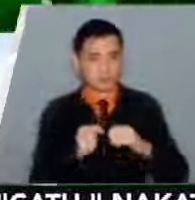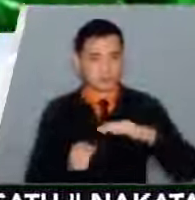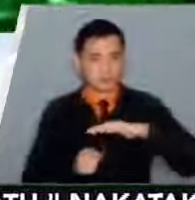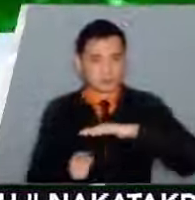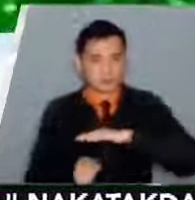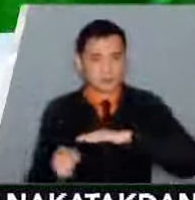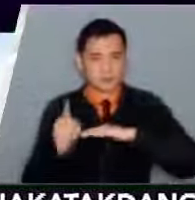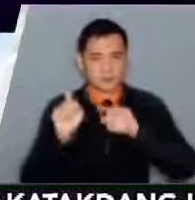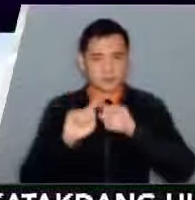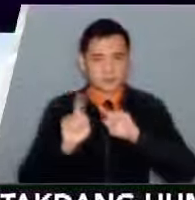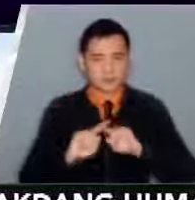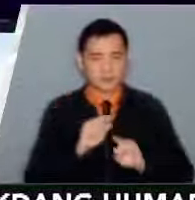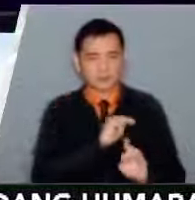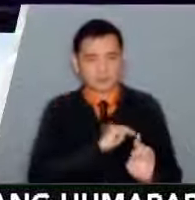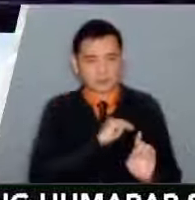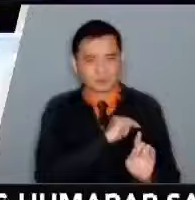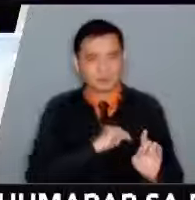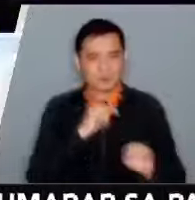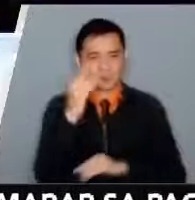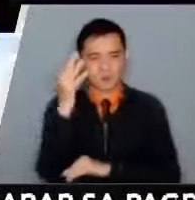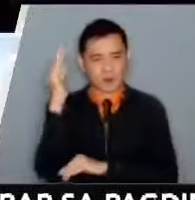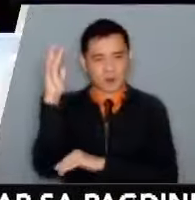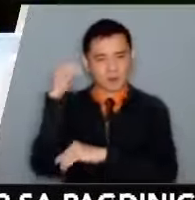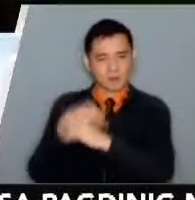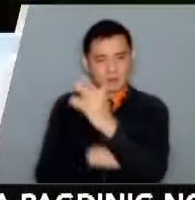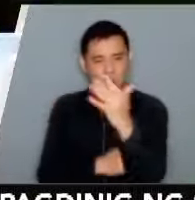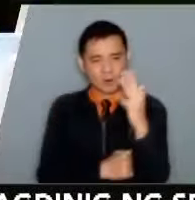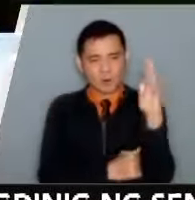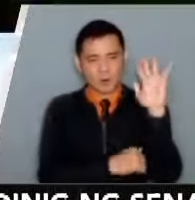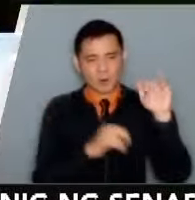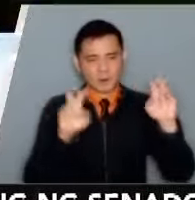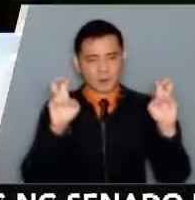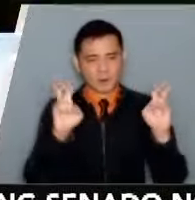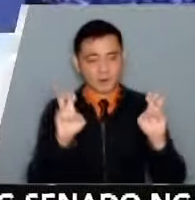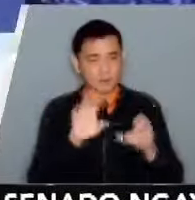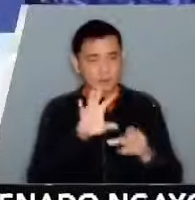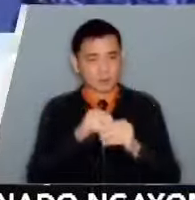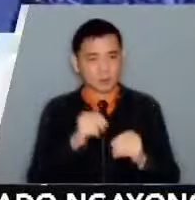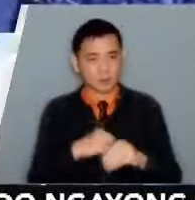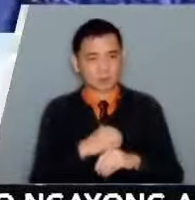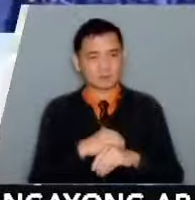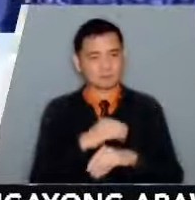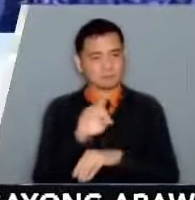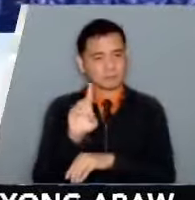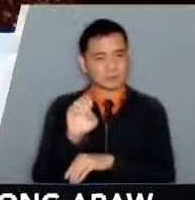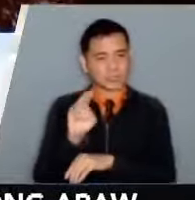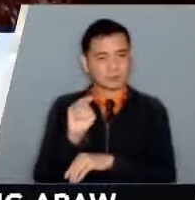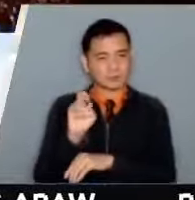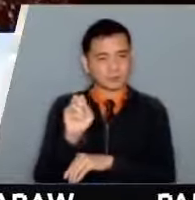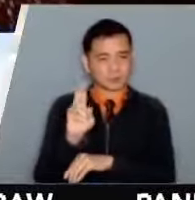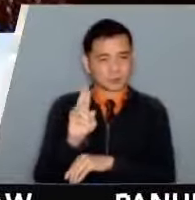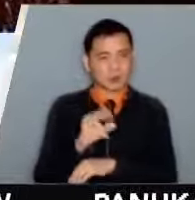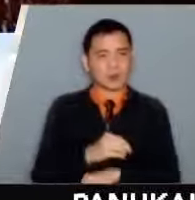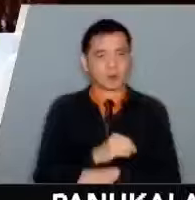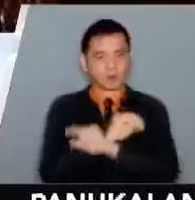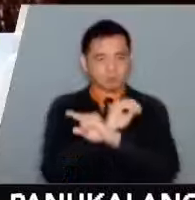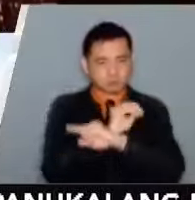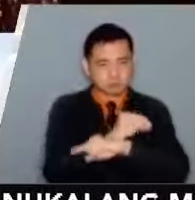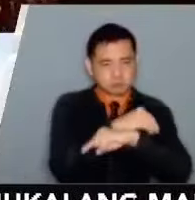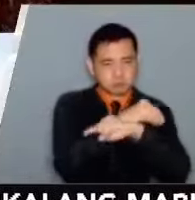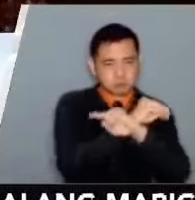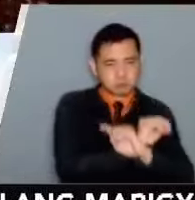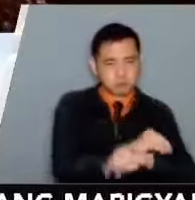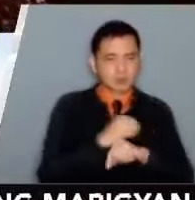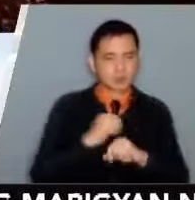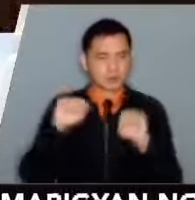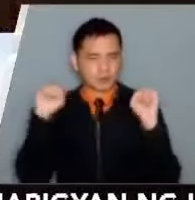Latourelle ang mga tampok na tema. Gaya ng dinosaurs, jungles, winter wonderland at sand dunes. Bukas sa publiko ang